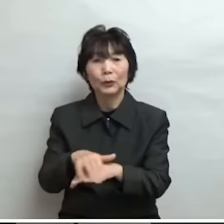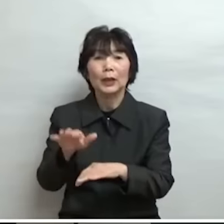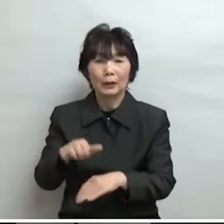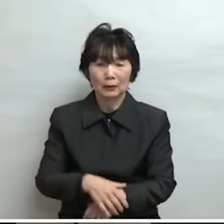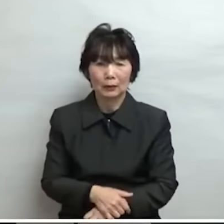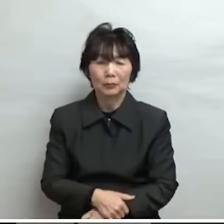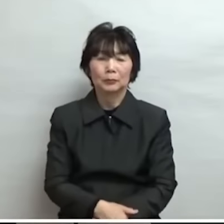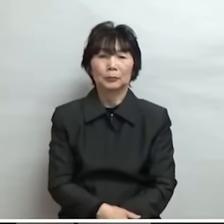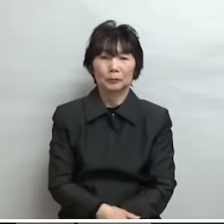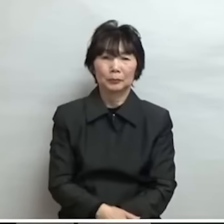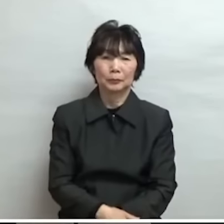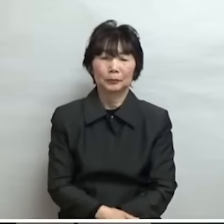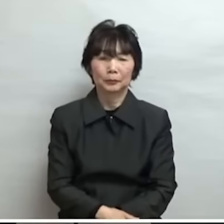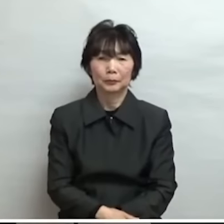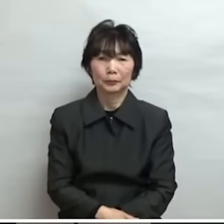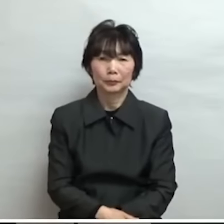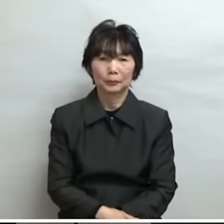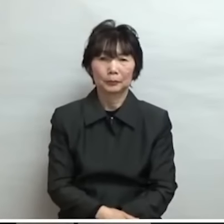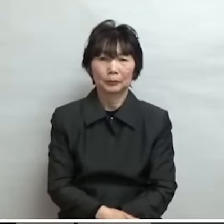農政部長何かありますか？